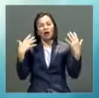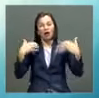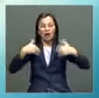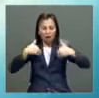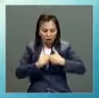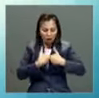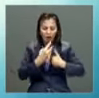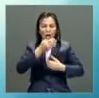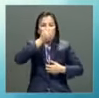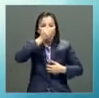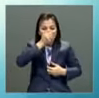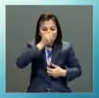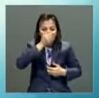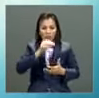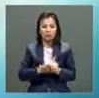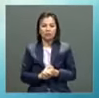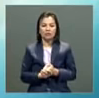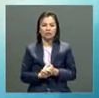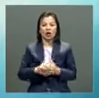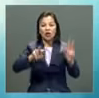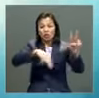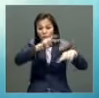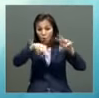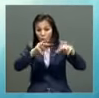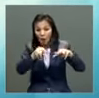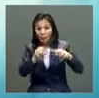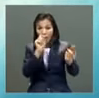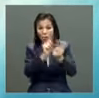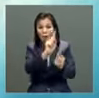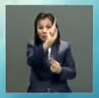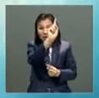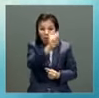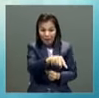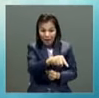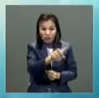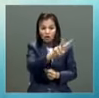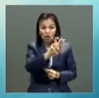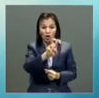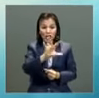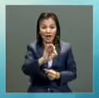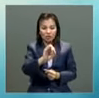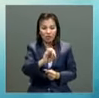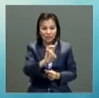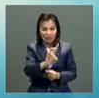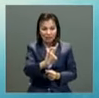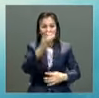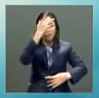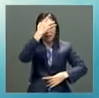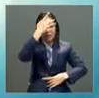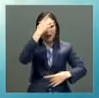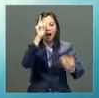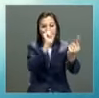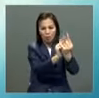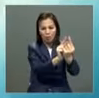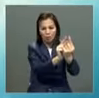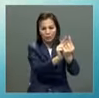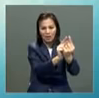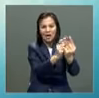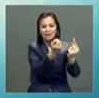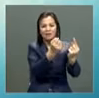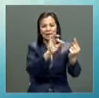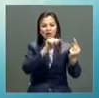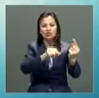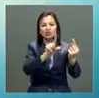6,007 นะครับไปตรวจดูอาการเจอแค่ 1,297 คนที่มีอาการหมายความว่า